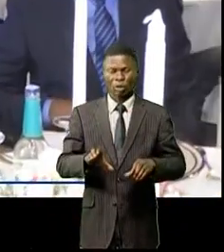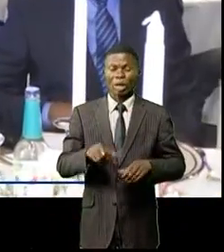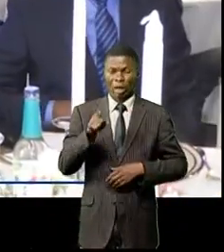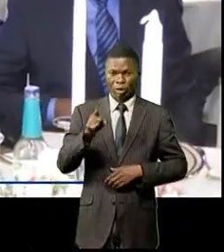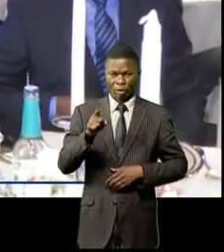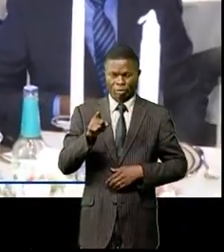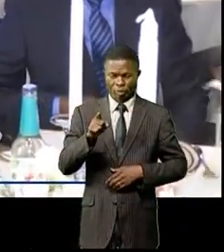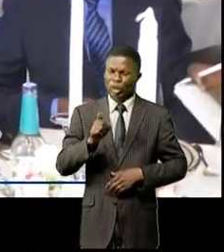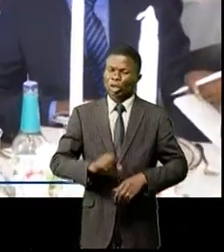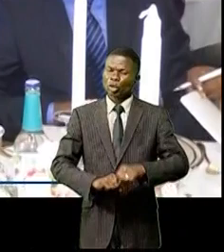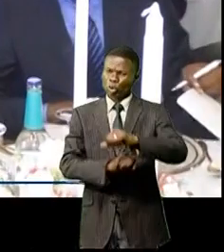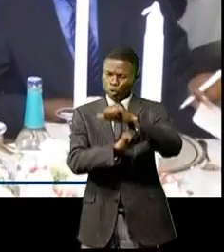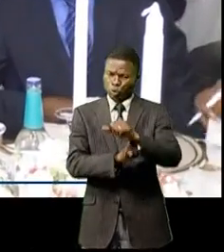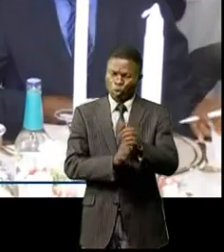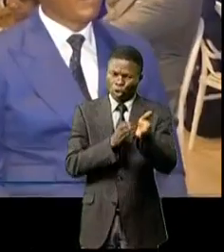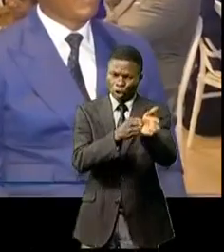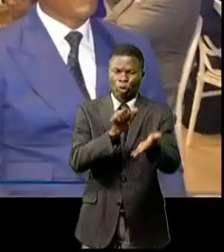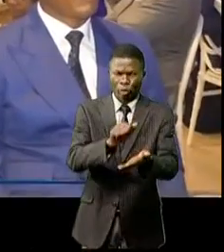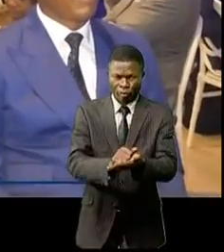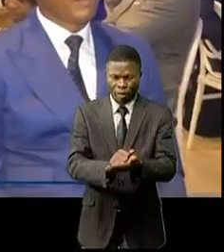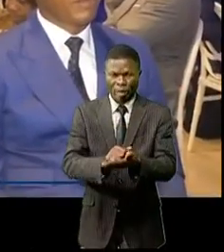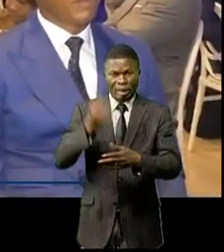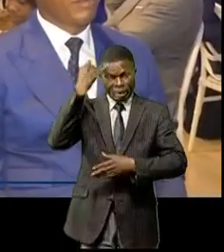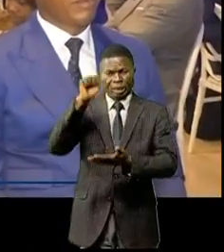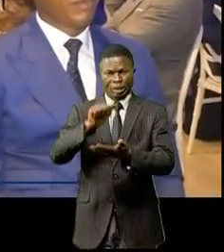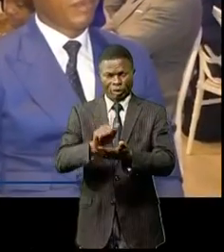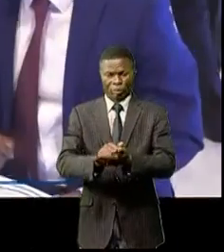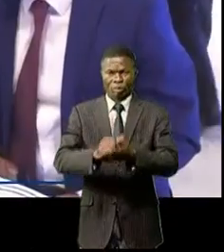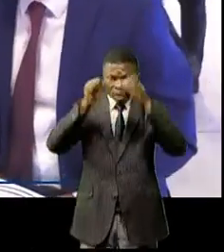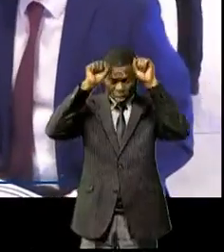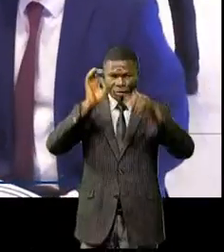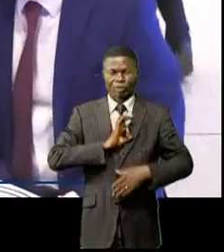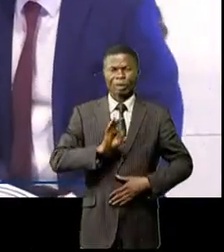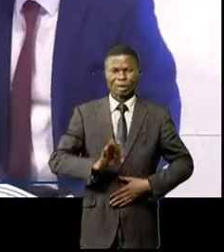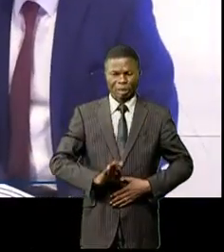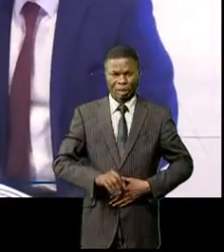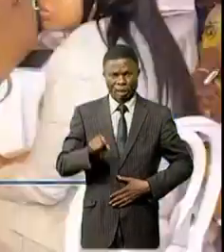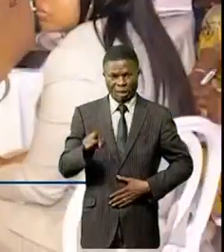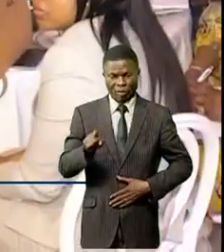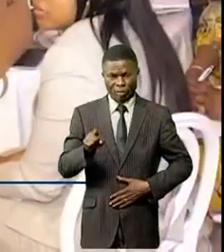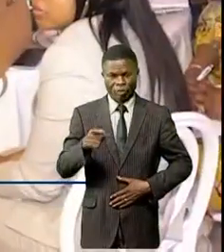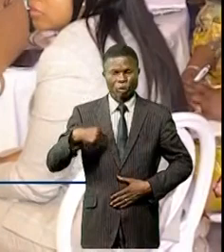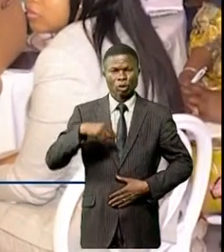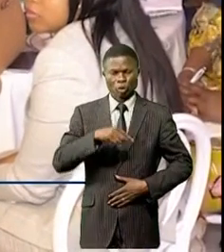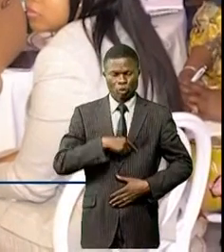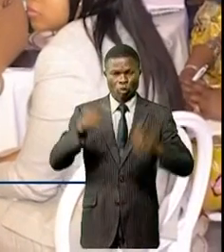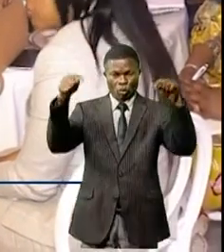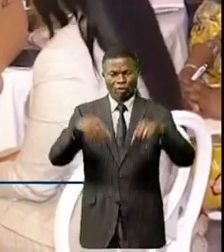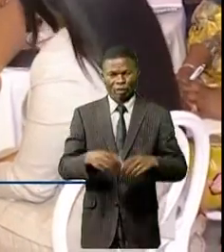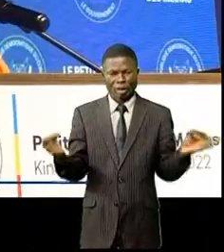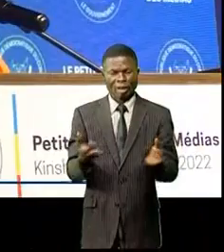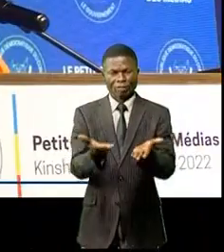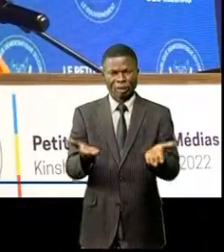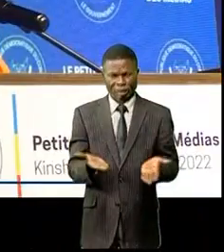le relais. Et donc c'est à la suite de cet élan du chef de l'État que nous nous retrouvons ici. Et